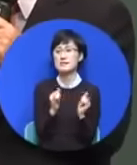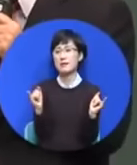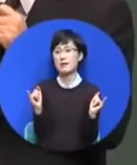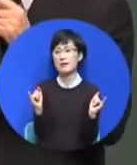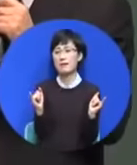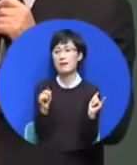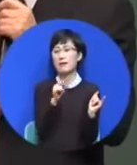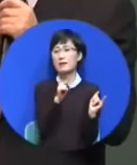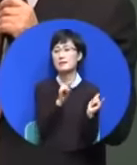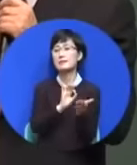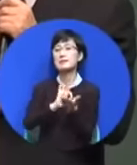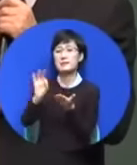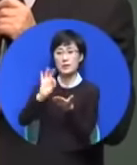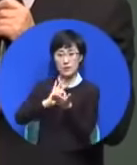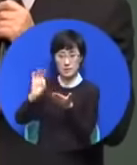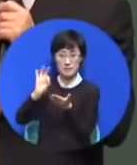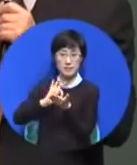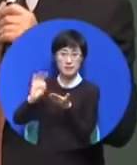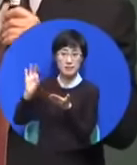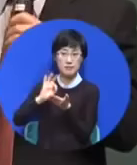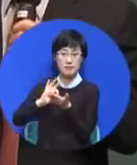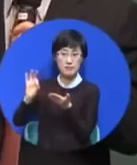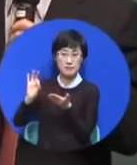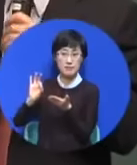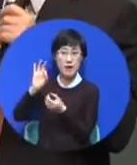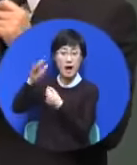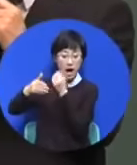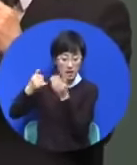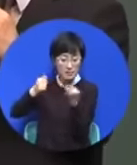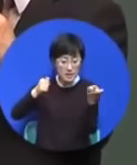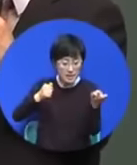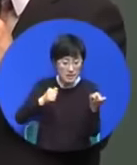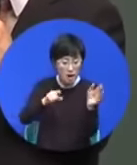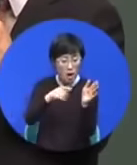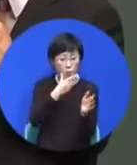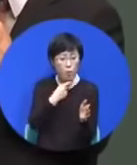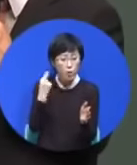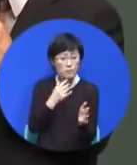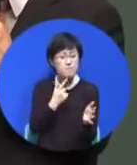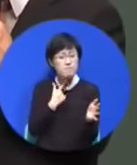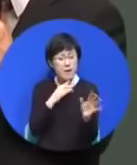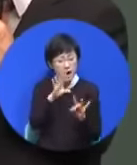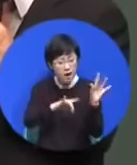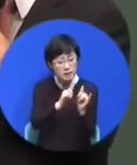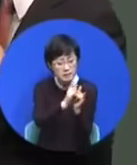지금도 이런 사람을 하나님은 준비해 놓고 있고 자고